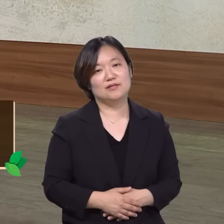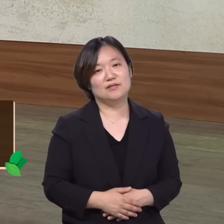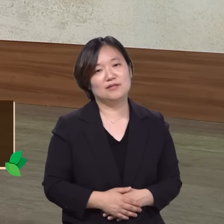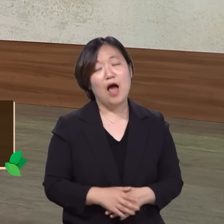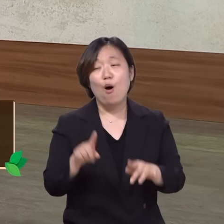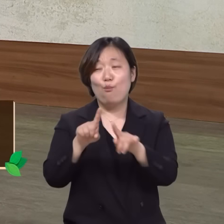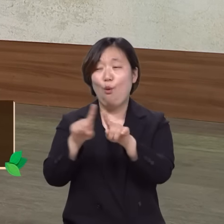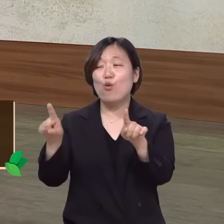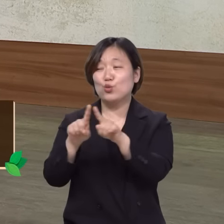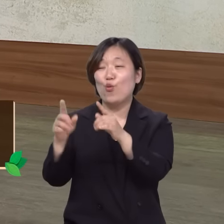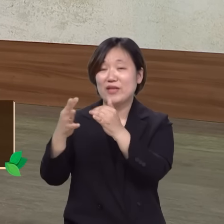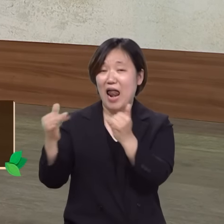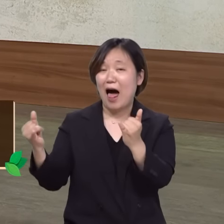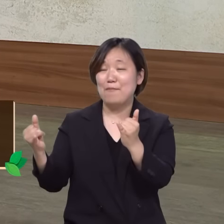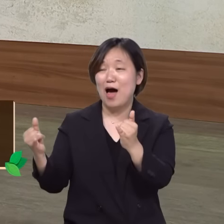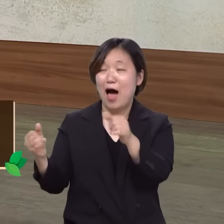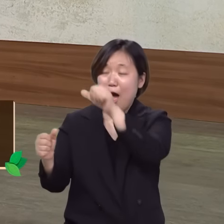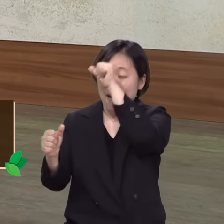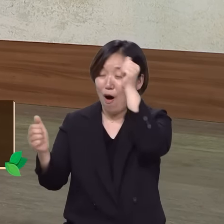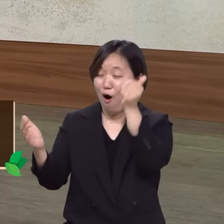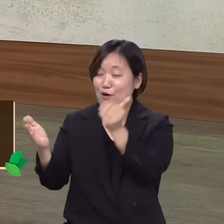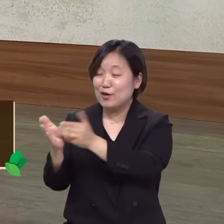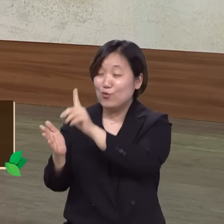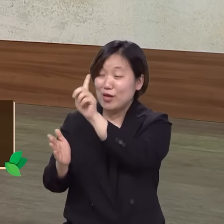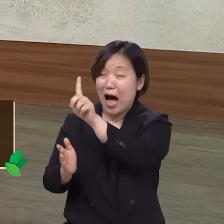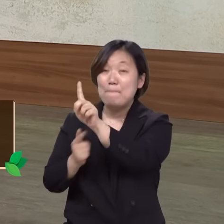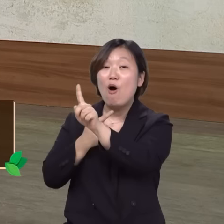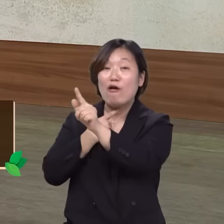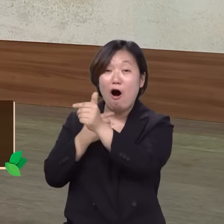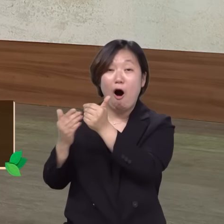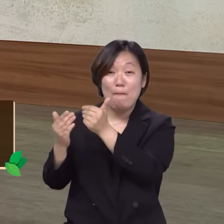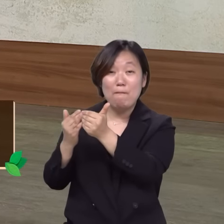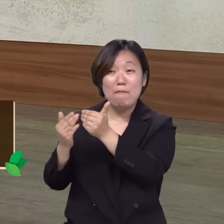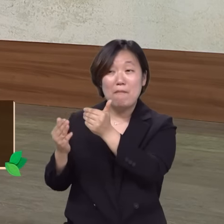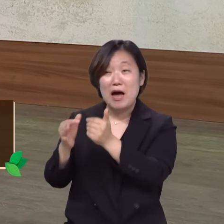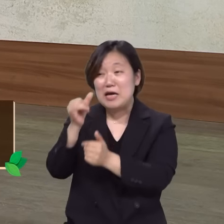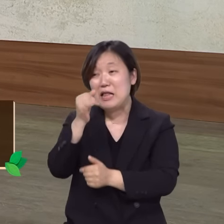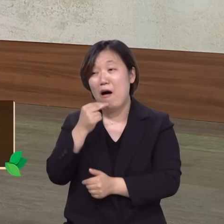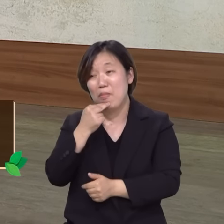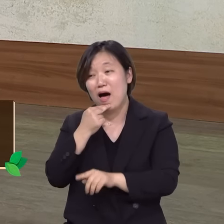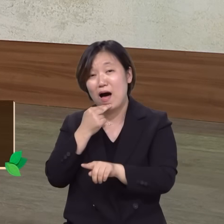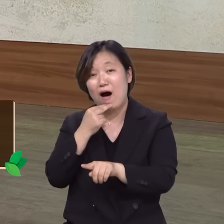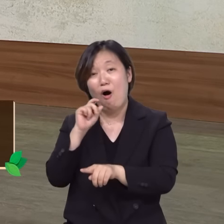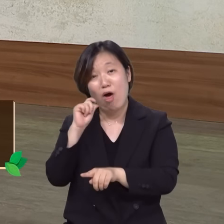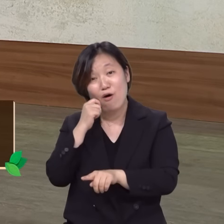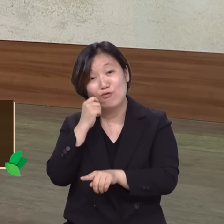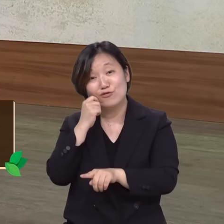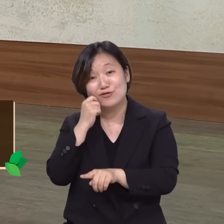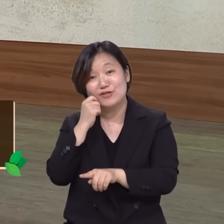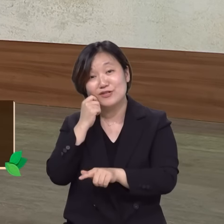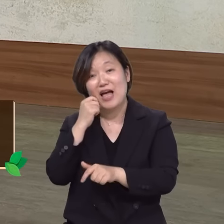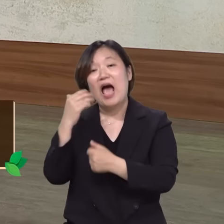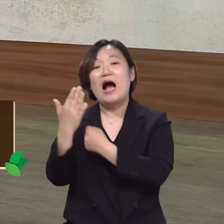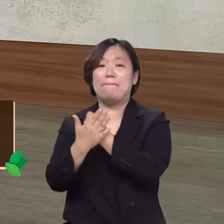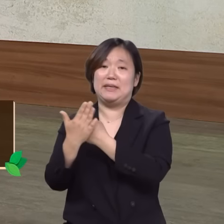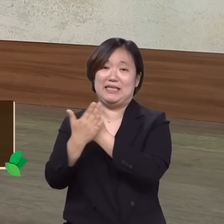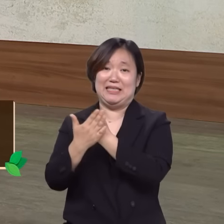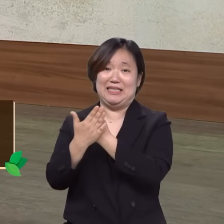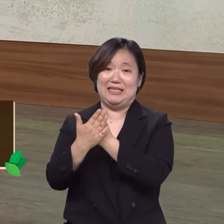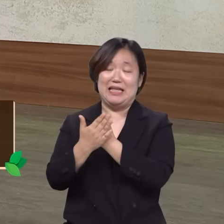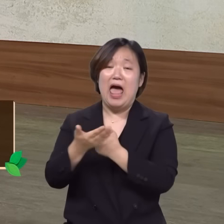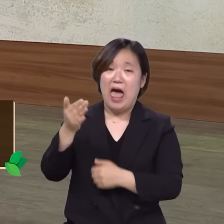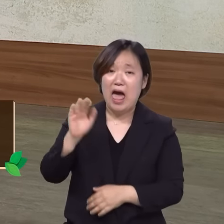평생에 한번 경험하기도 힘든이 관세 보살님의이 생생한 가피를